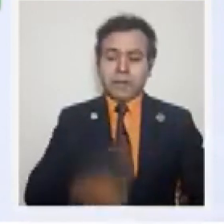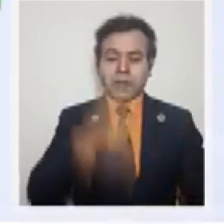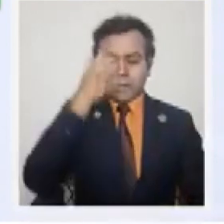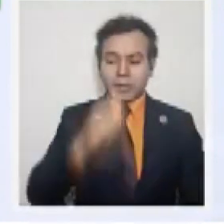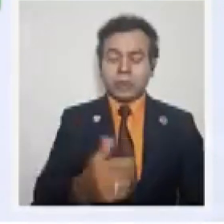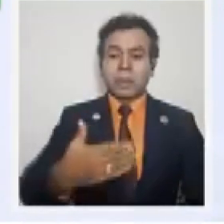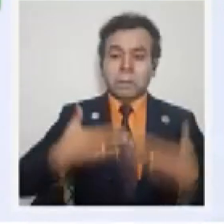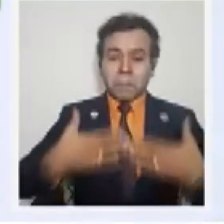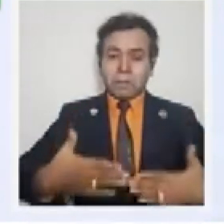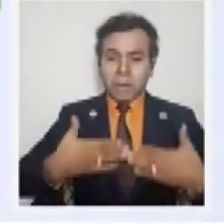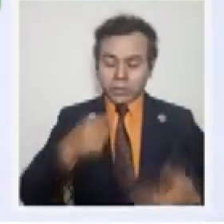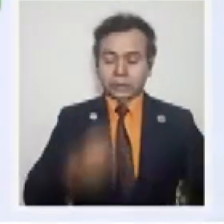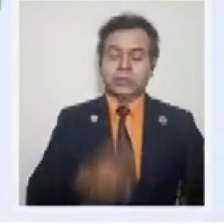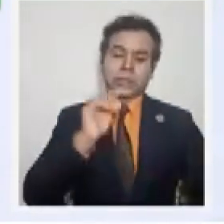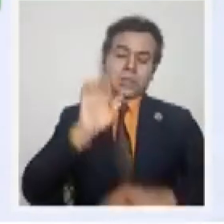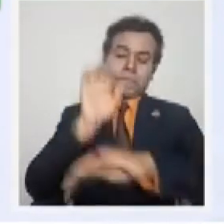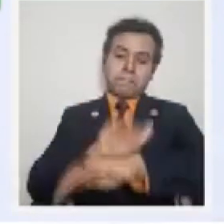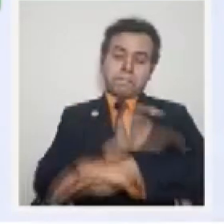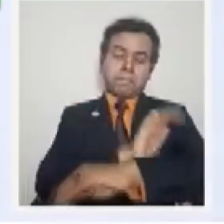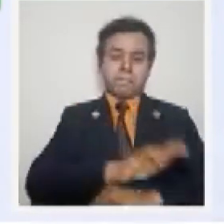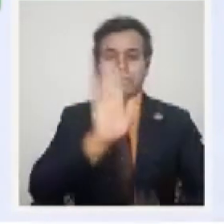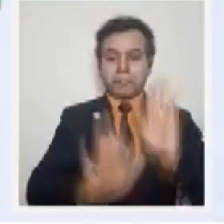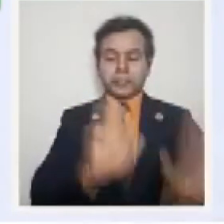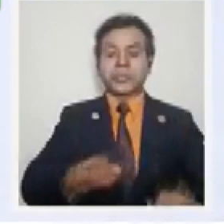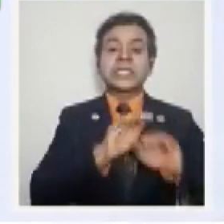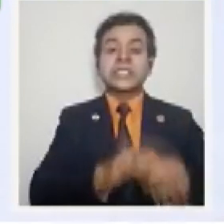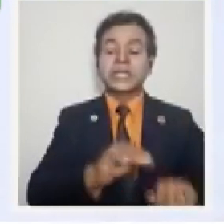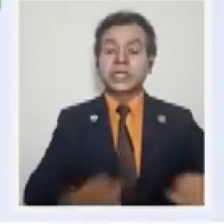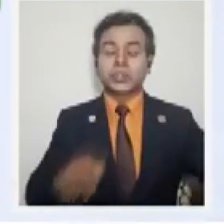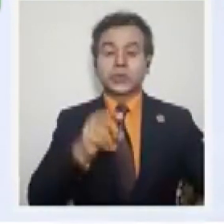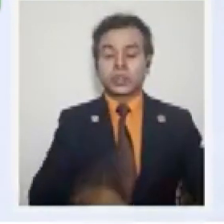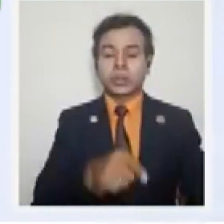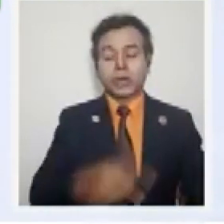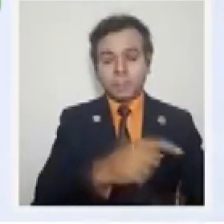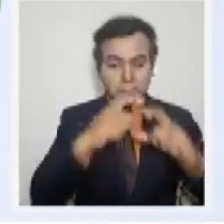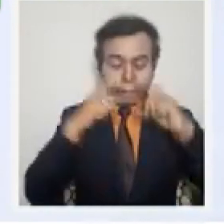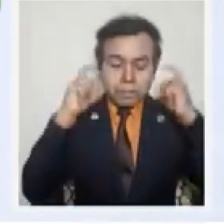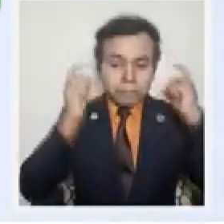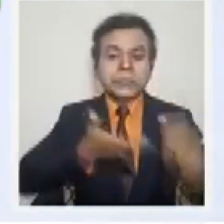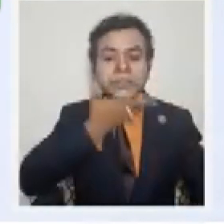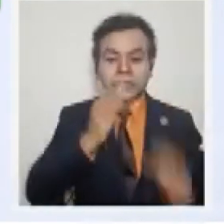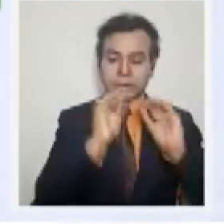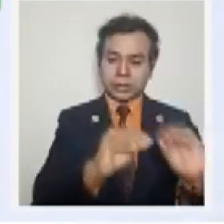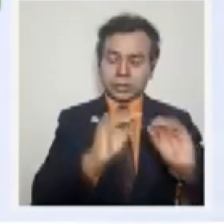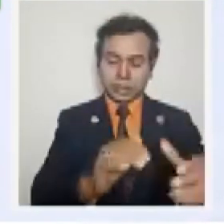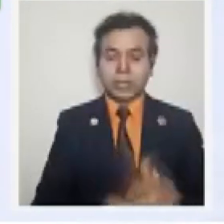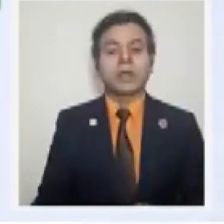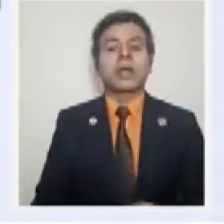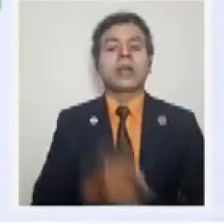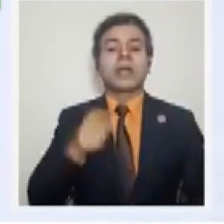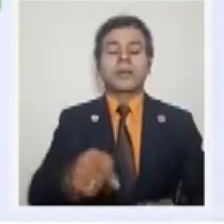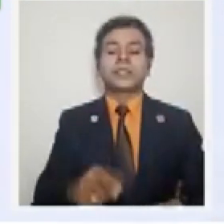রক্তচাপ, ক্যান্সার, ডায়াবেটিস, হার্টের অসুখ, কিডনির অসুখ বা শ্বাসযন্ত্রের অসুখ। শিশুদের প্রতি বিশেষভাবে খেয়াল রাখতে